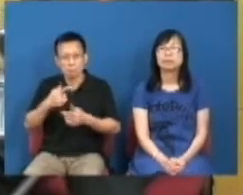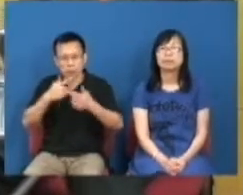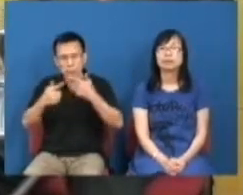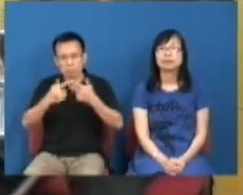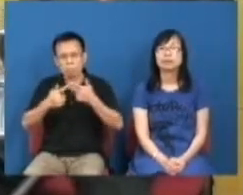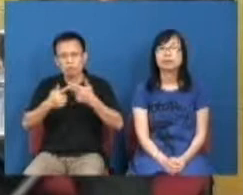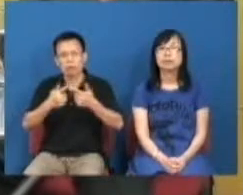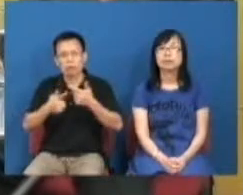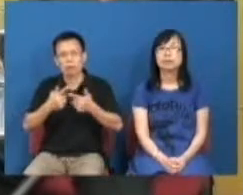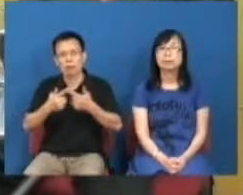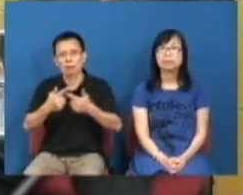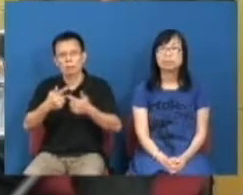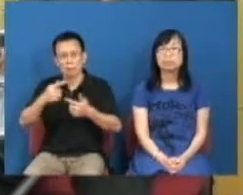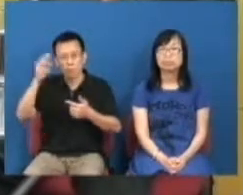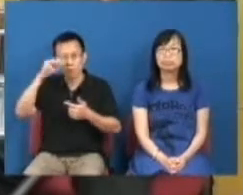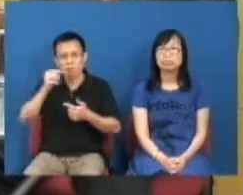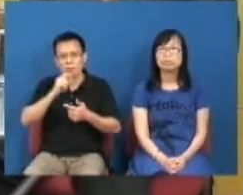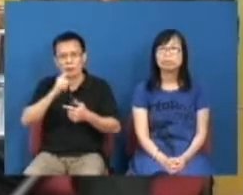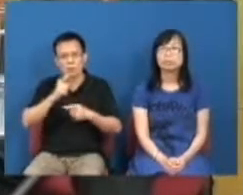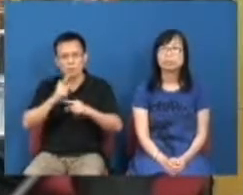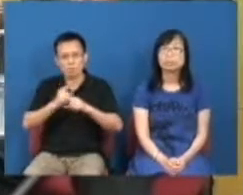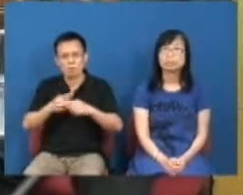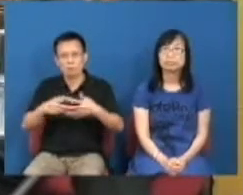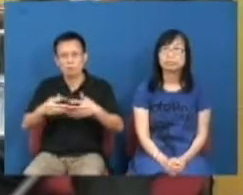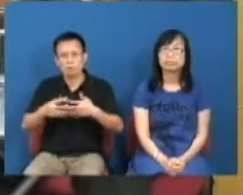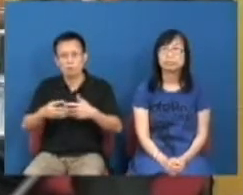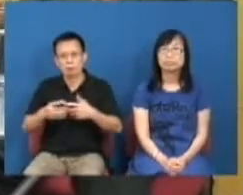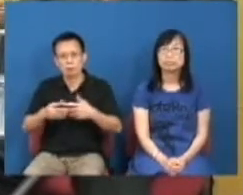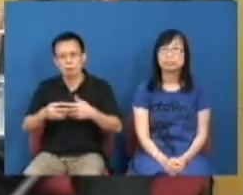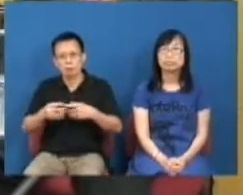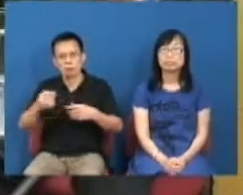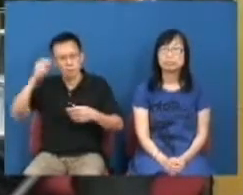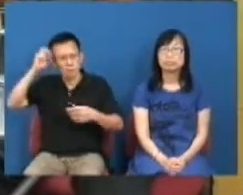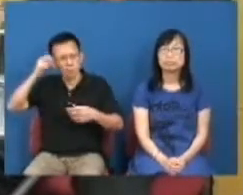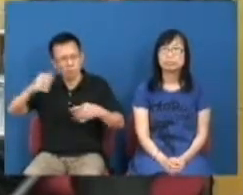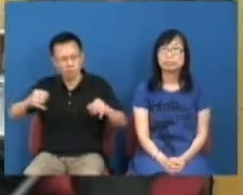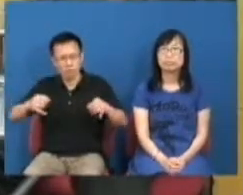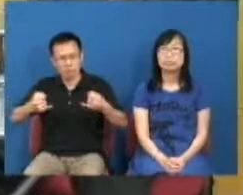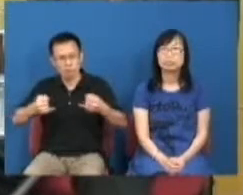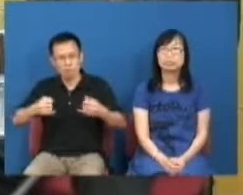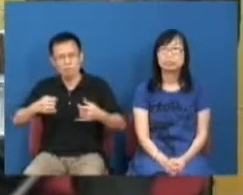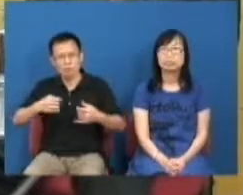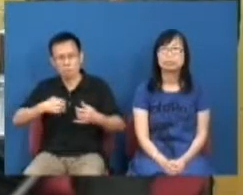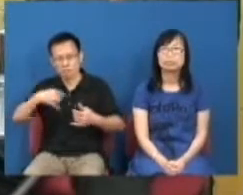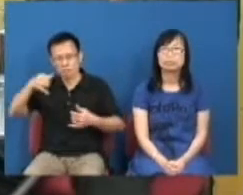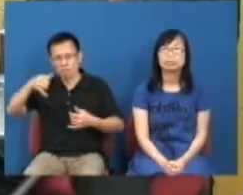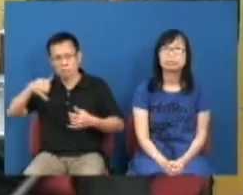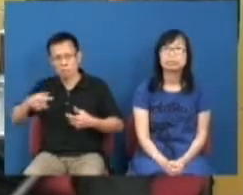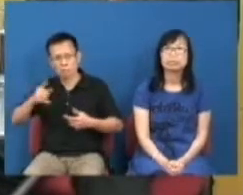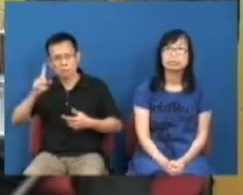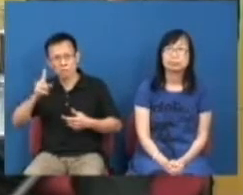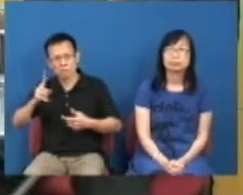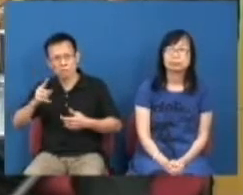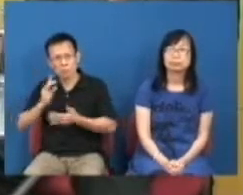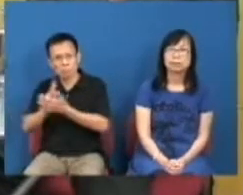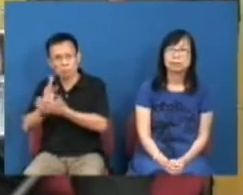咧，我哋往往都有啲好實質嘅大家嘅分歧。究竟係對呢一樣嘢，大家有咩唔同意啊？